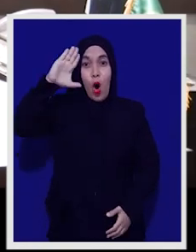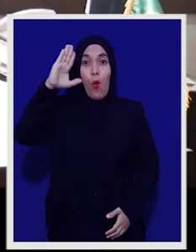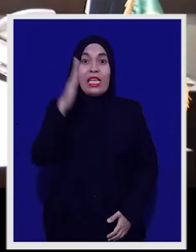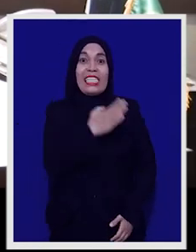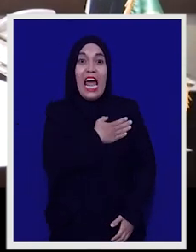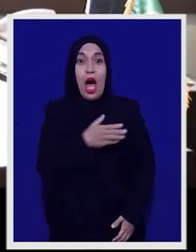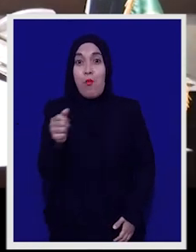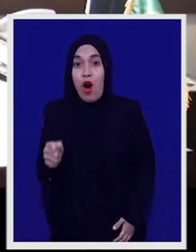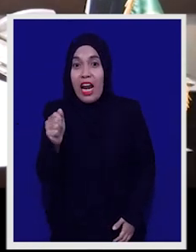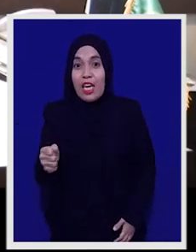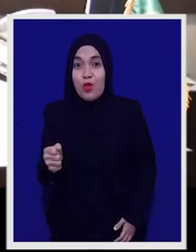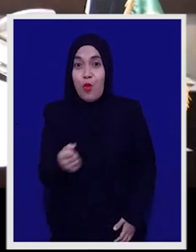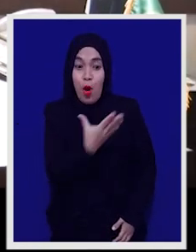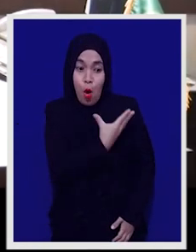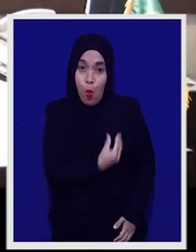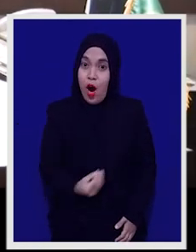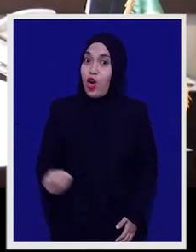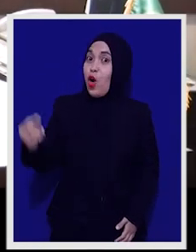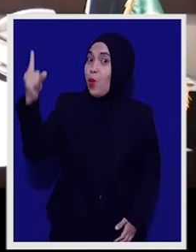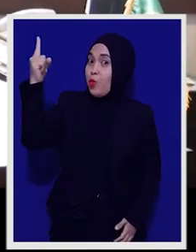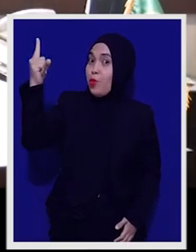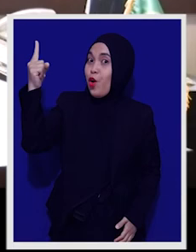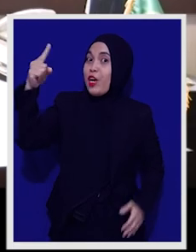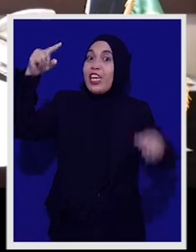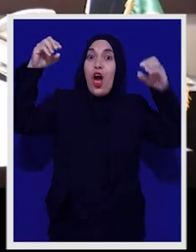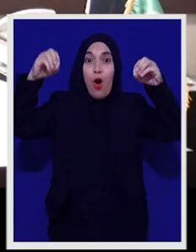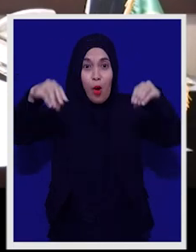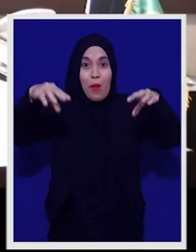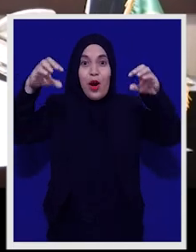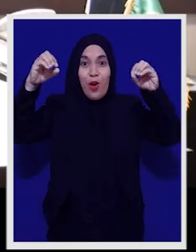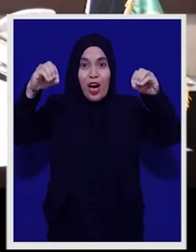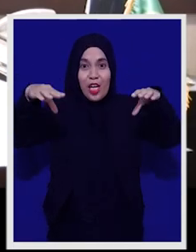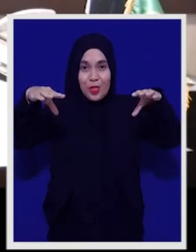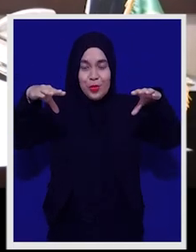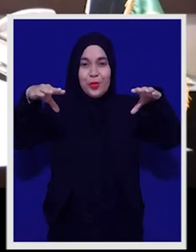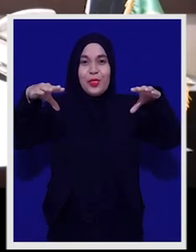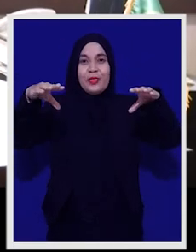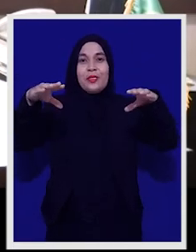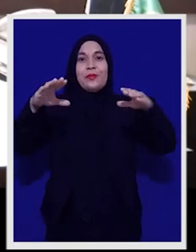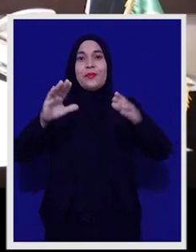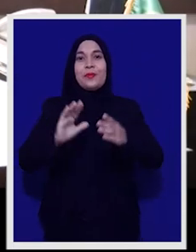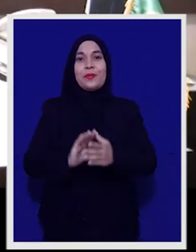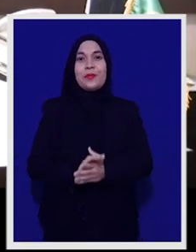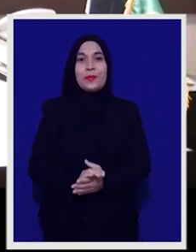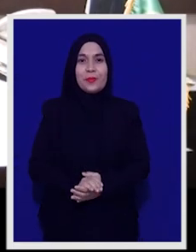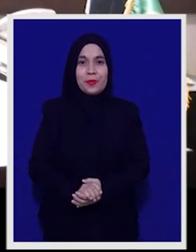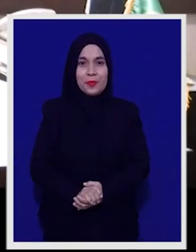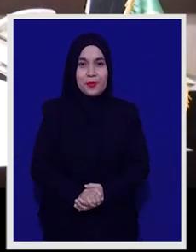Wassalamualaikum warahmatullahi wabarakatuh.